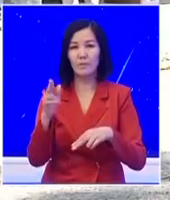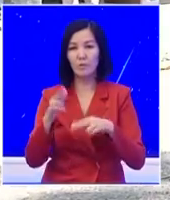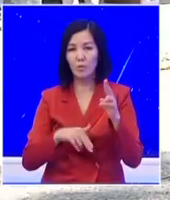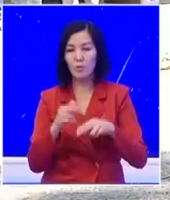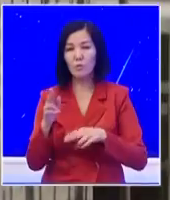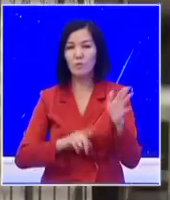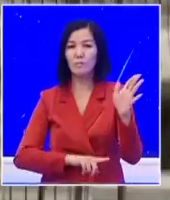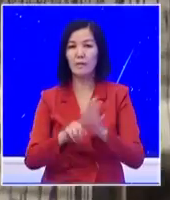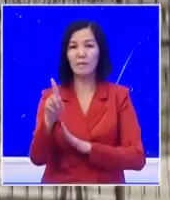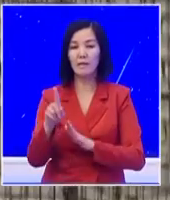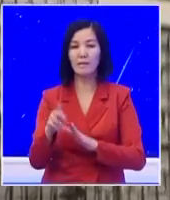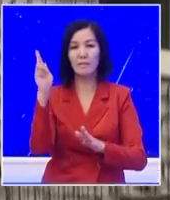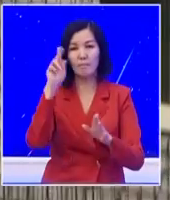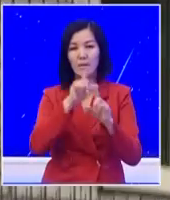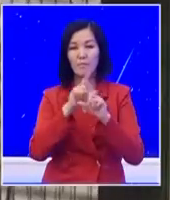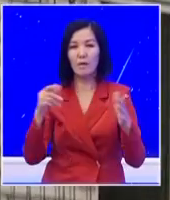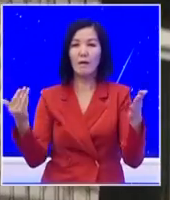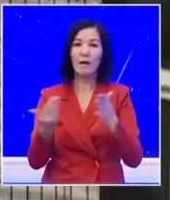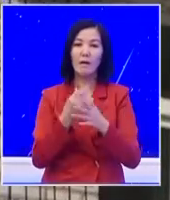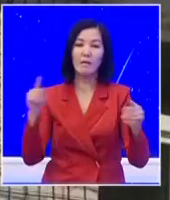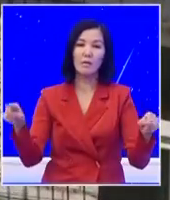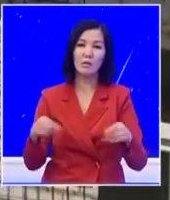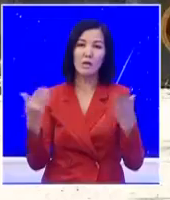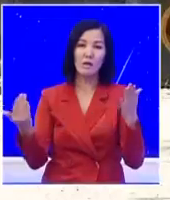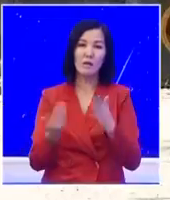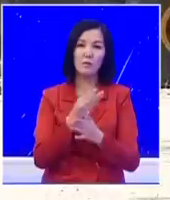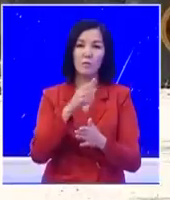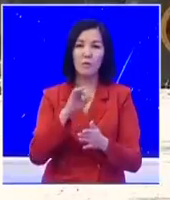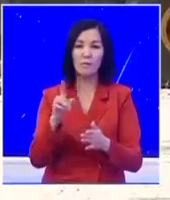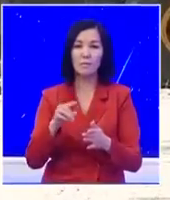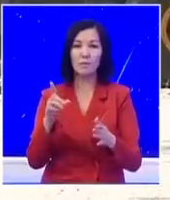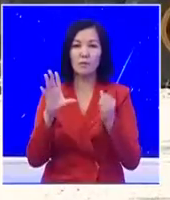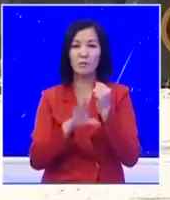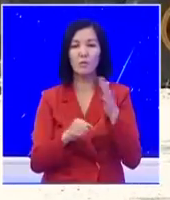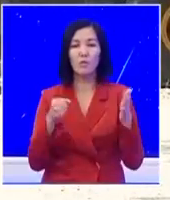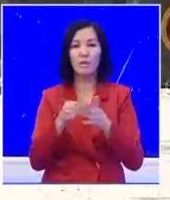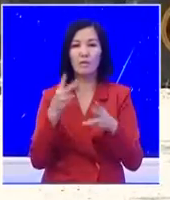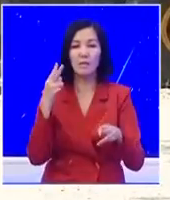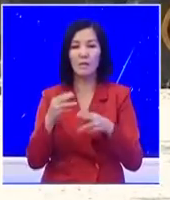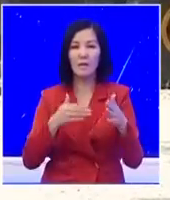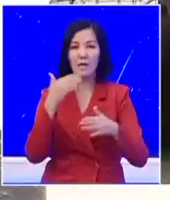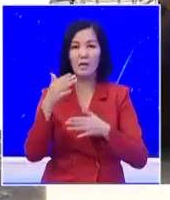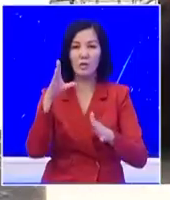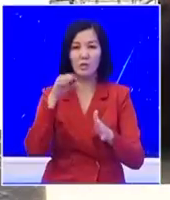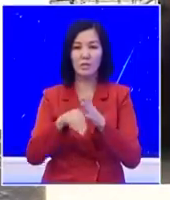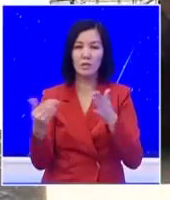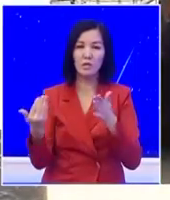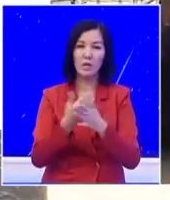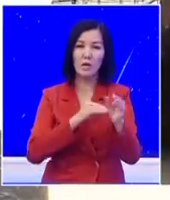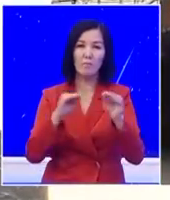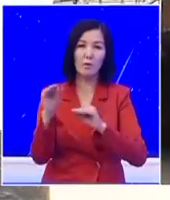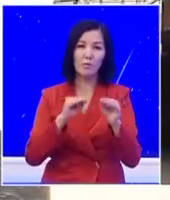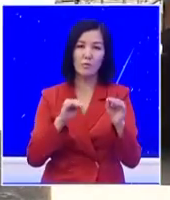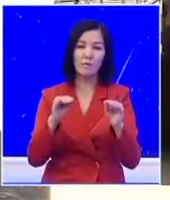бастап жатырмыз. Білім ордасындағы қайта жаңарту жұмыстары тамыздың соңында аяқталады. Ғимараттың іші сырты жаңа жабдықтармен